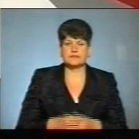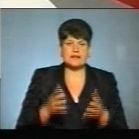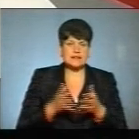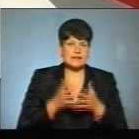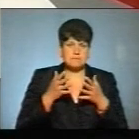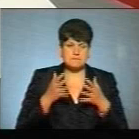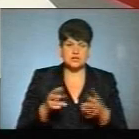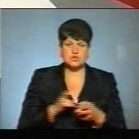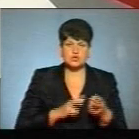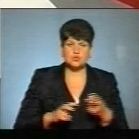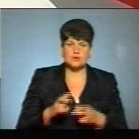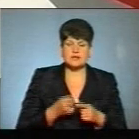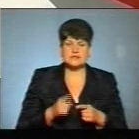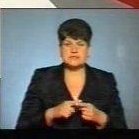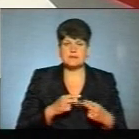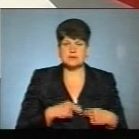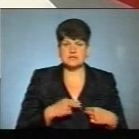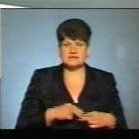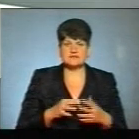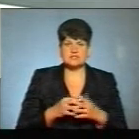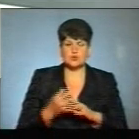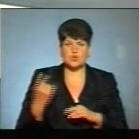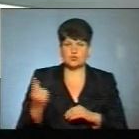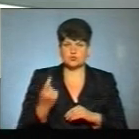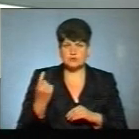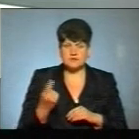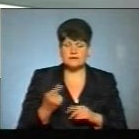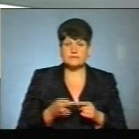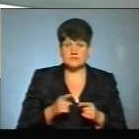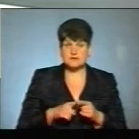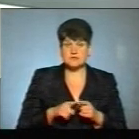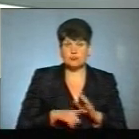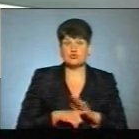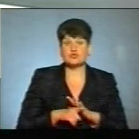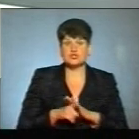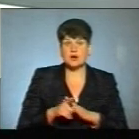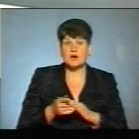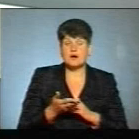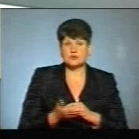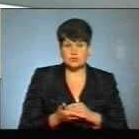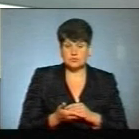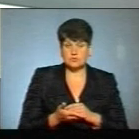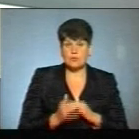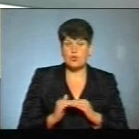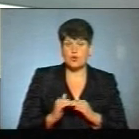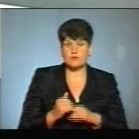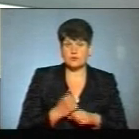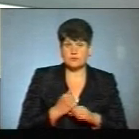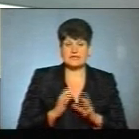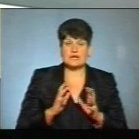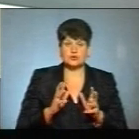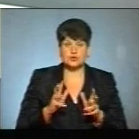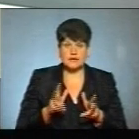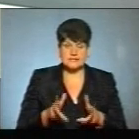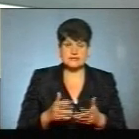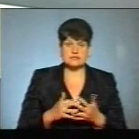це, звичайно, це працівники для сільського господарства, тому що це якраз початок таких сезонних польових робіт. Це трактористи